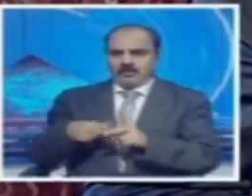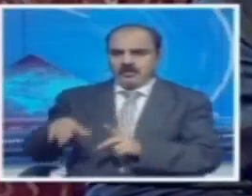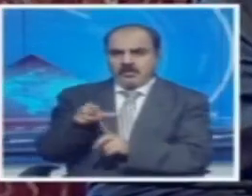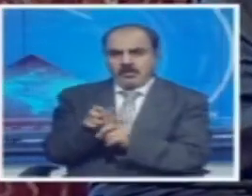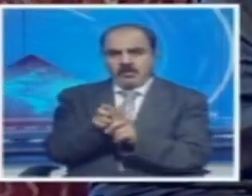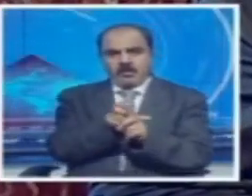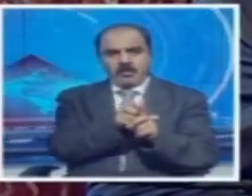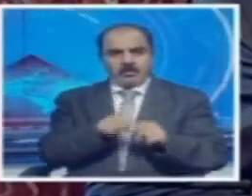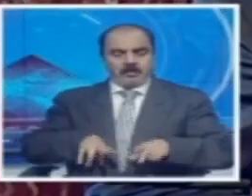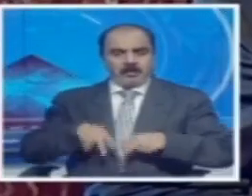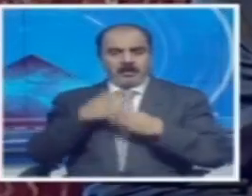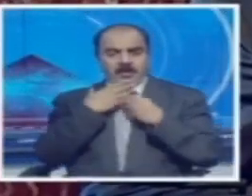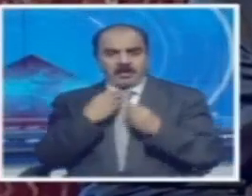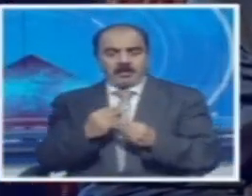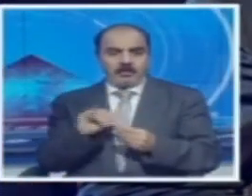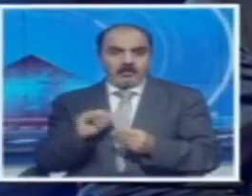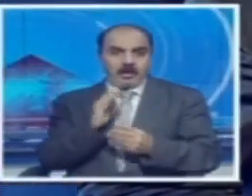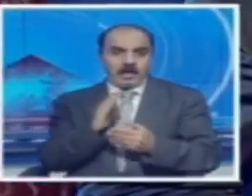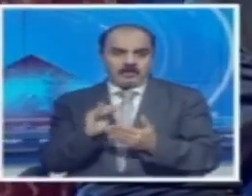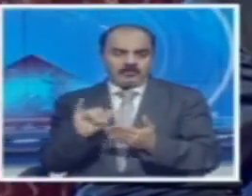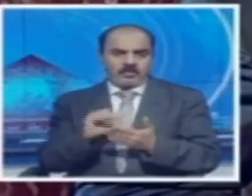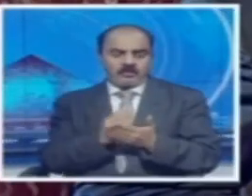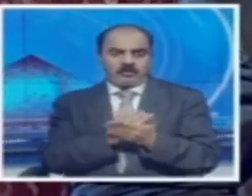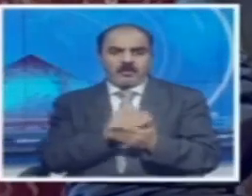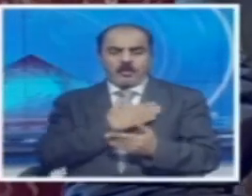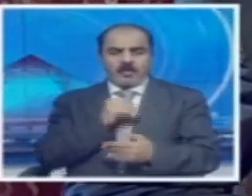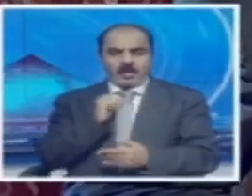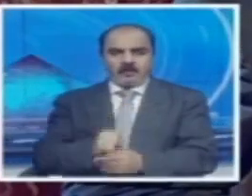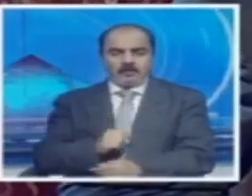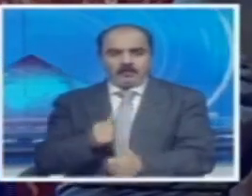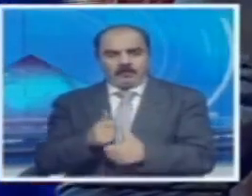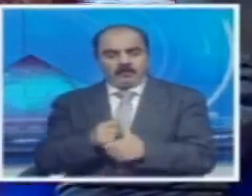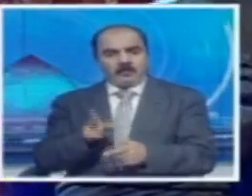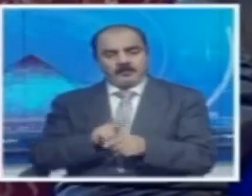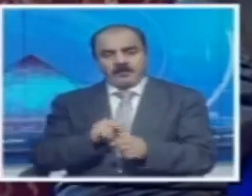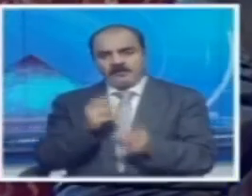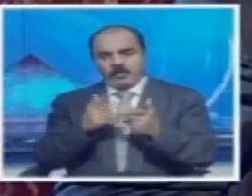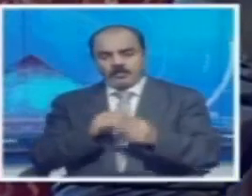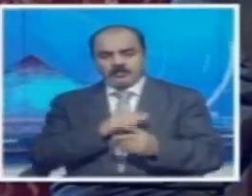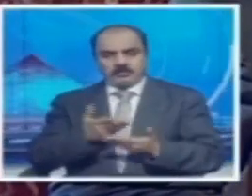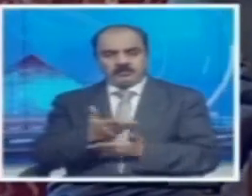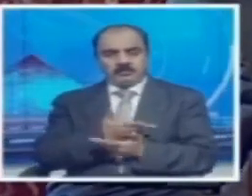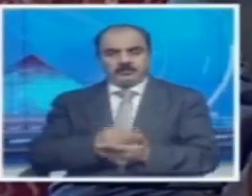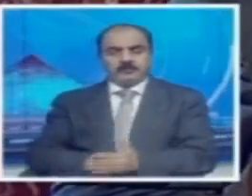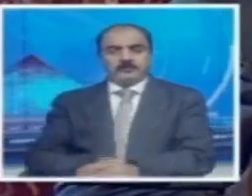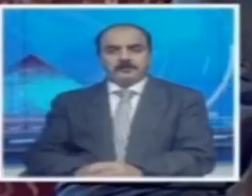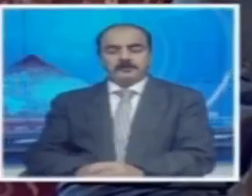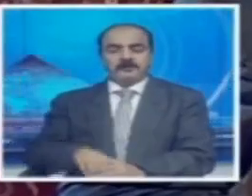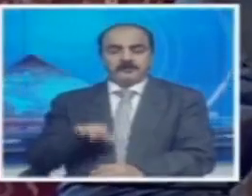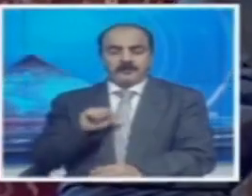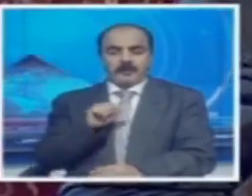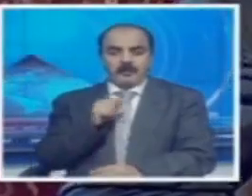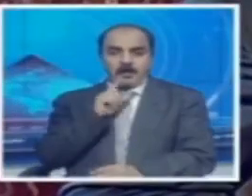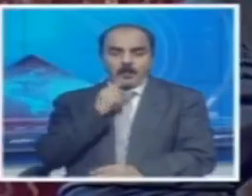مستوى معيشة المواطنين ركن ركين من خطة الدولة للتنمية الاقتصادية والاجتماعية. من مجلس النواب